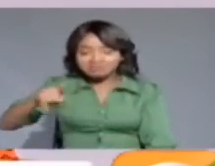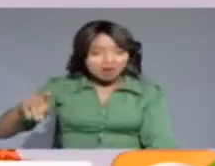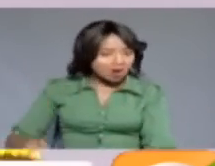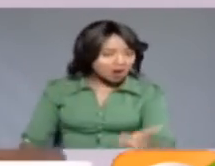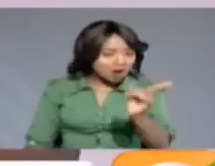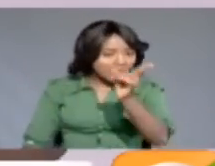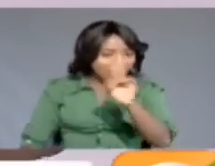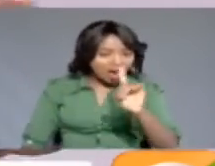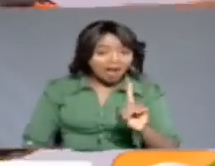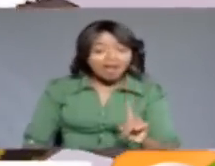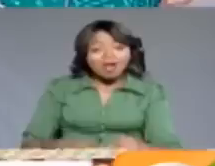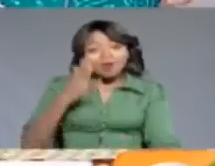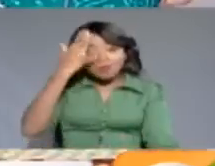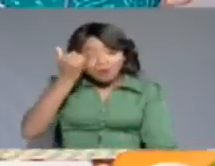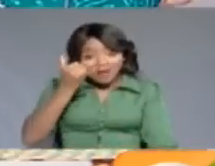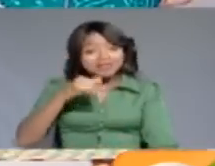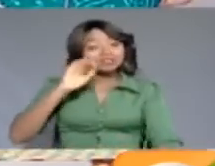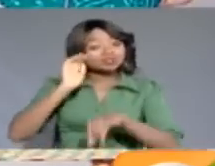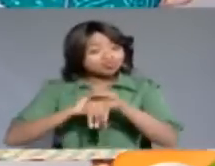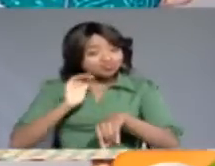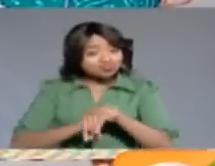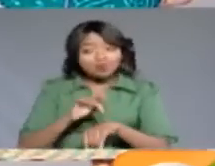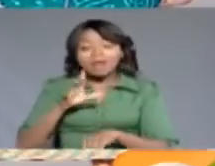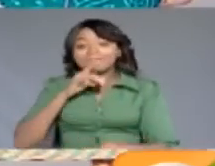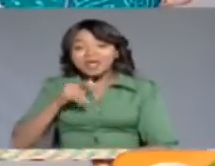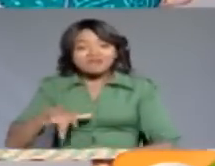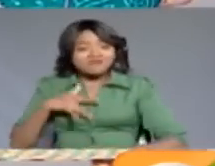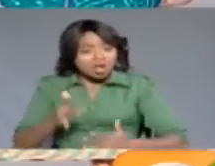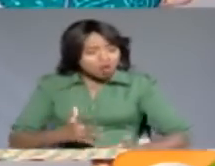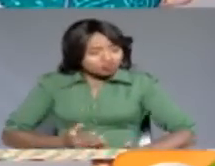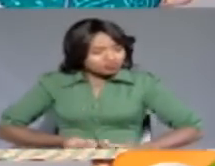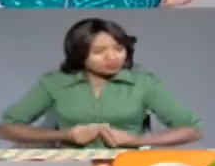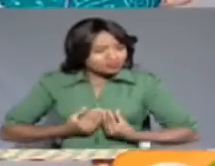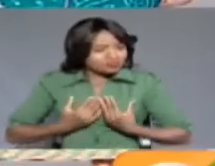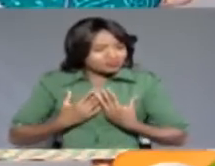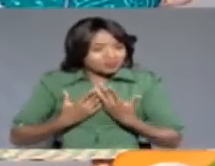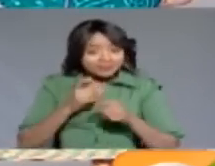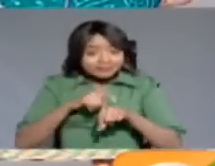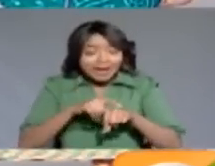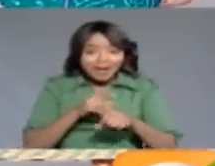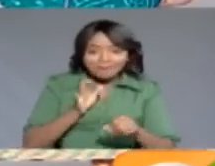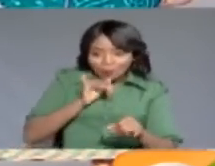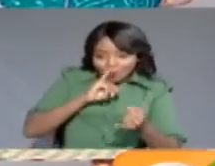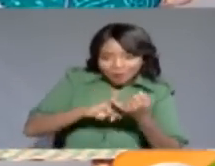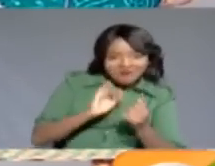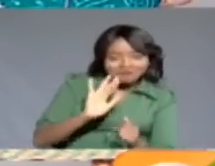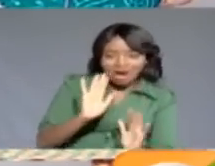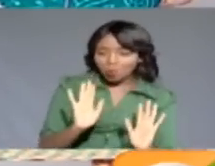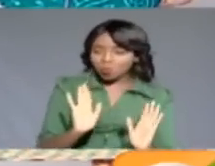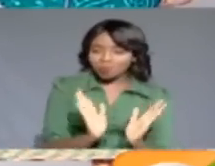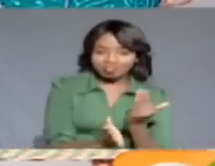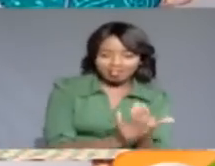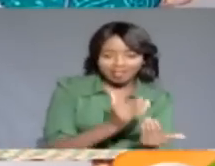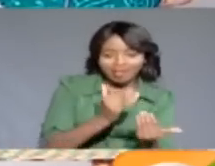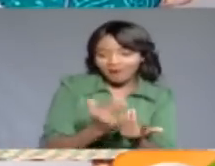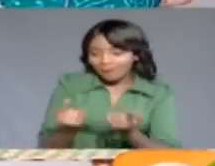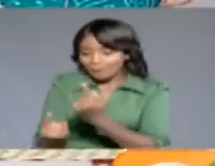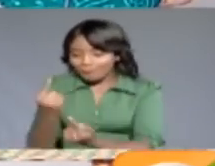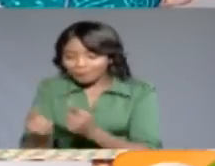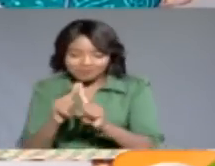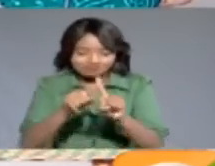zaidi. Na kuna raha ya mke wangu kuniandalia kukapendeza. Hebu Bi Msafwari peleleza mwanamume, wewe